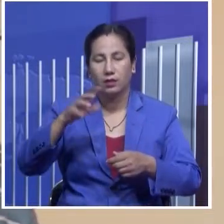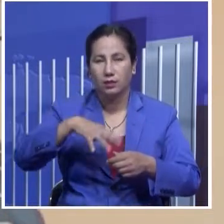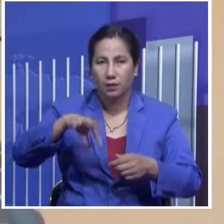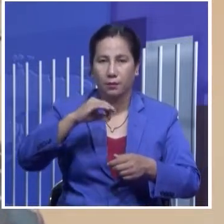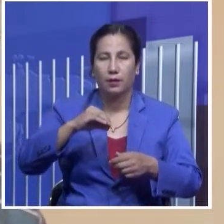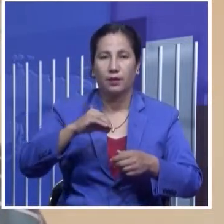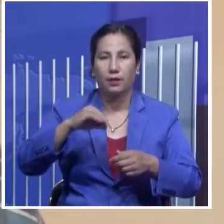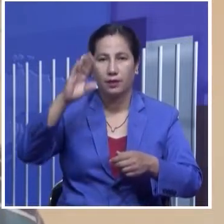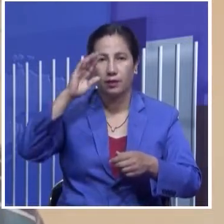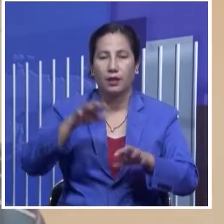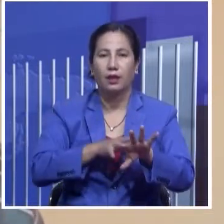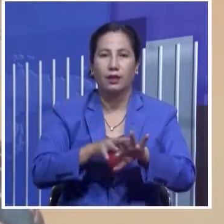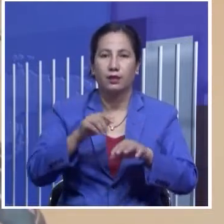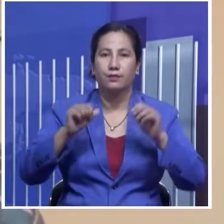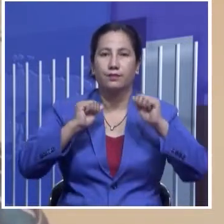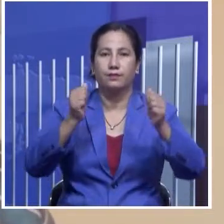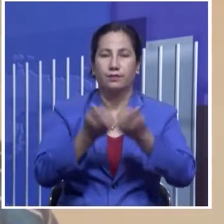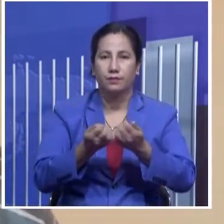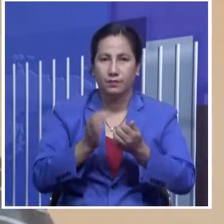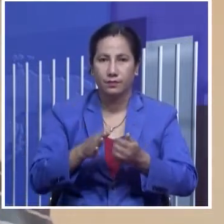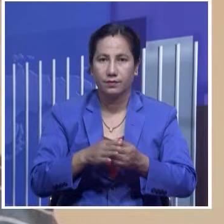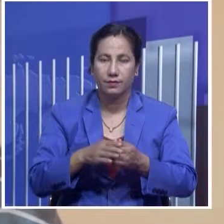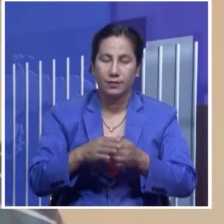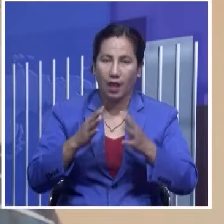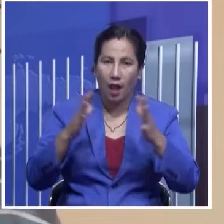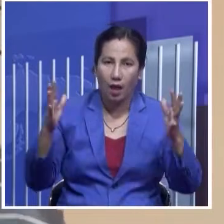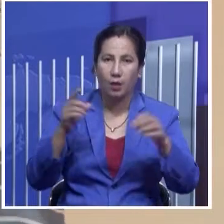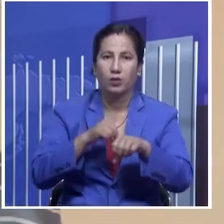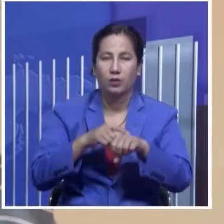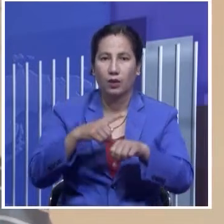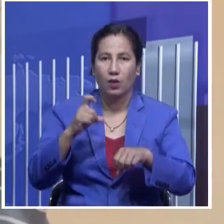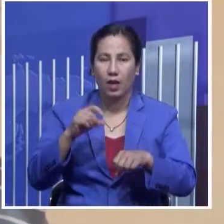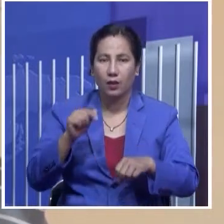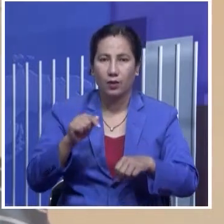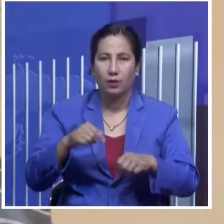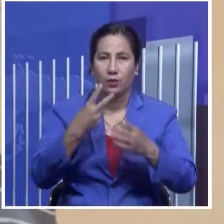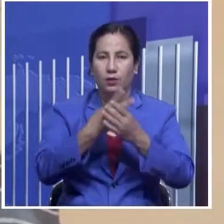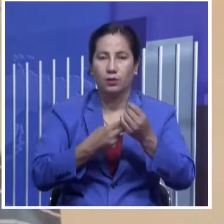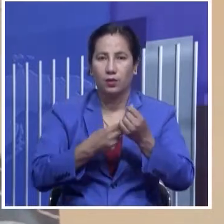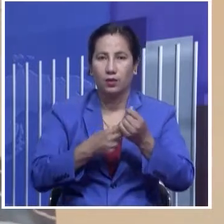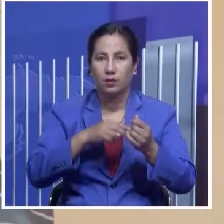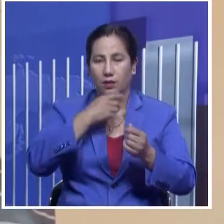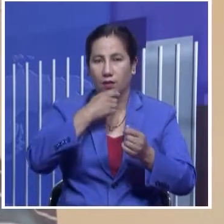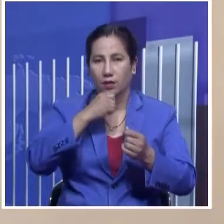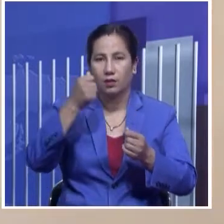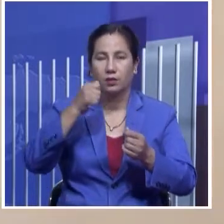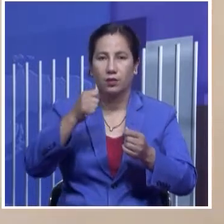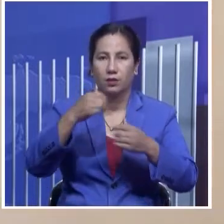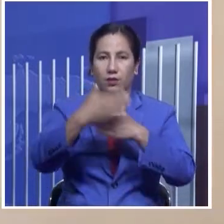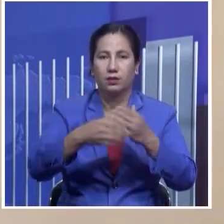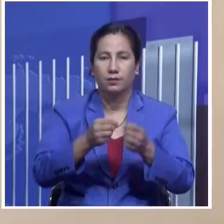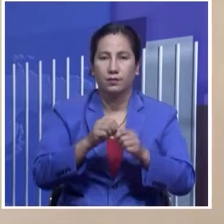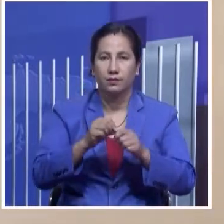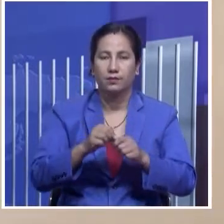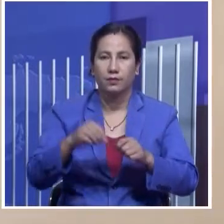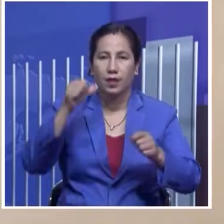सरकारका मातहतका निकायहरूले तत्काल पहल गर्नुपर्छ र दीर्घकालीन रोकथामका लागि दुवैतर्फ दिगो खालको तटबन्ध निर्माण गर्नुपर्छ। बाढी